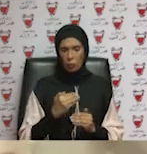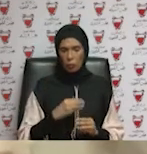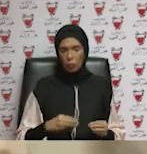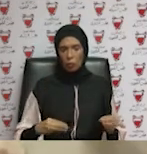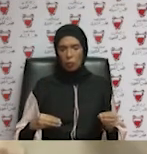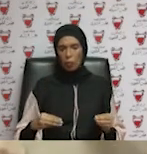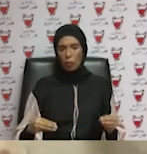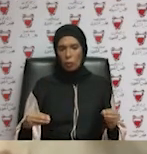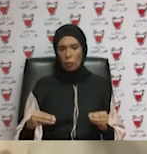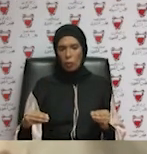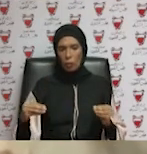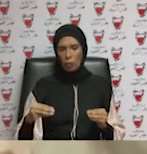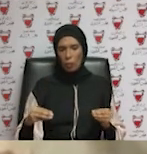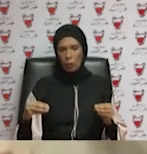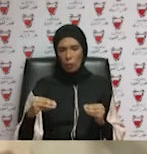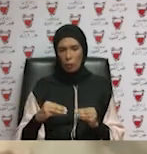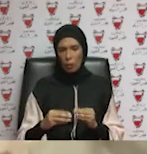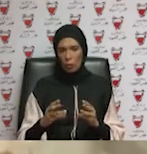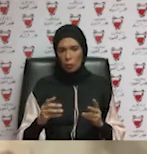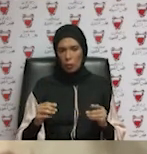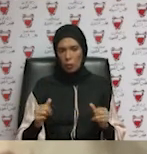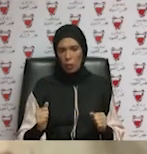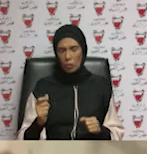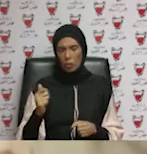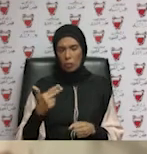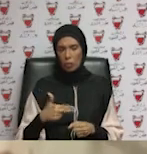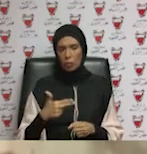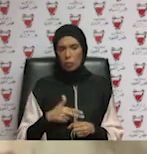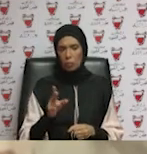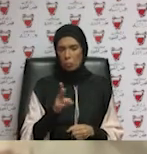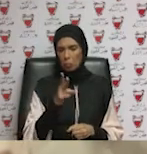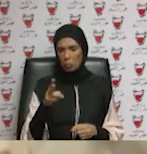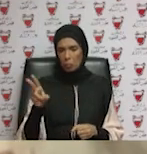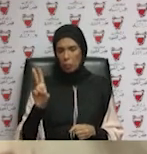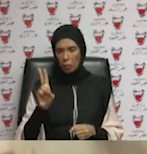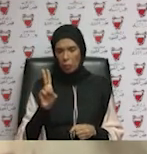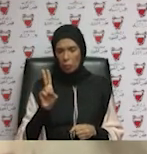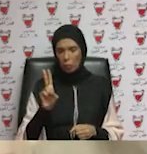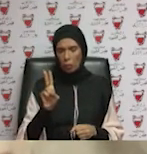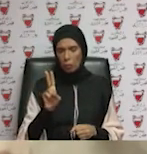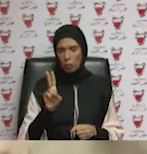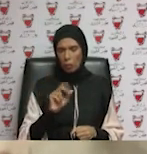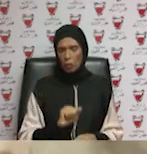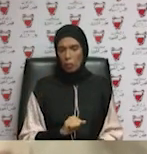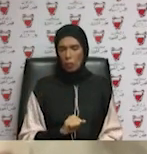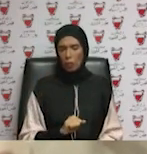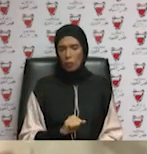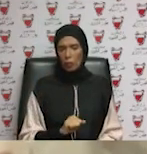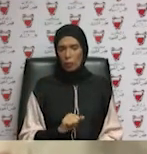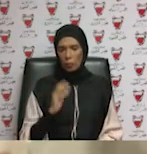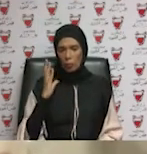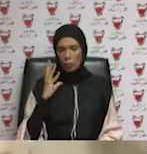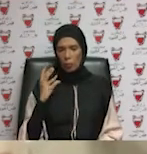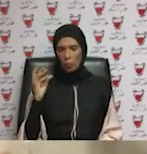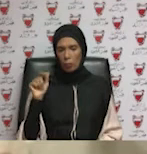في طريقه اعداد الميزانيه، اسعار النفط، امور كثيره تبدلت في 2019. ايضا لا ننسى